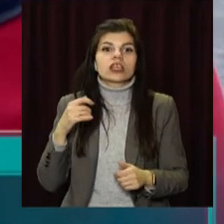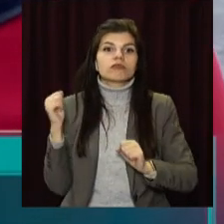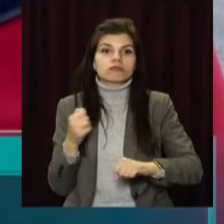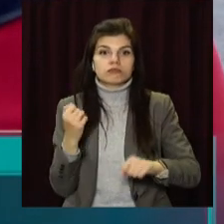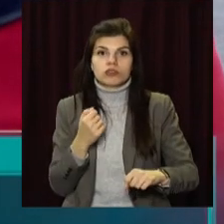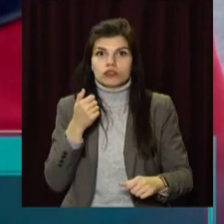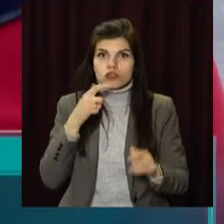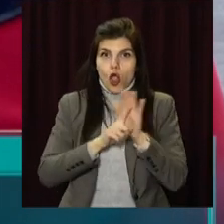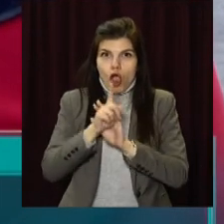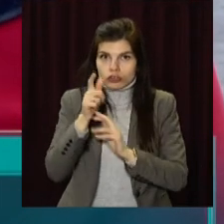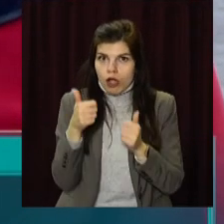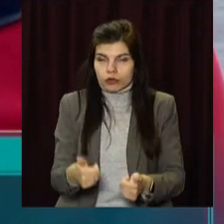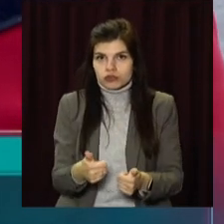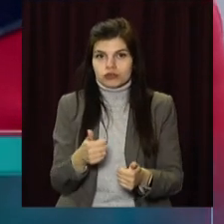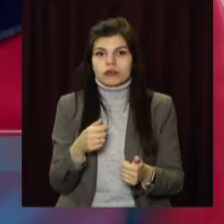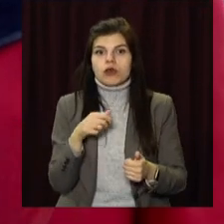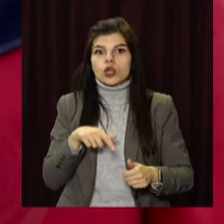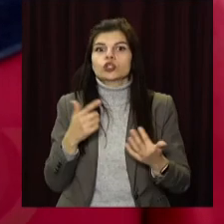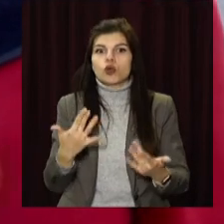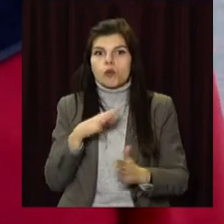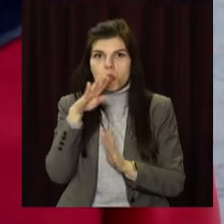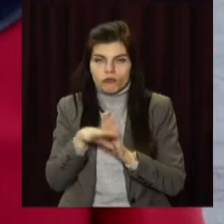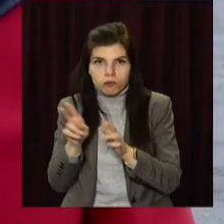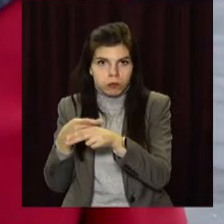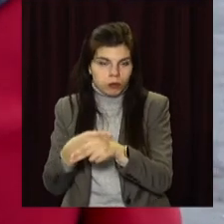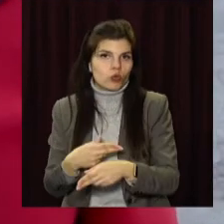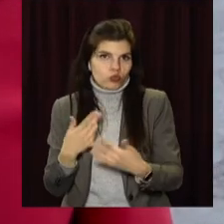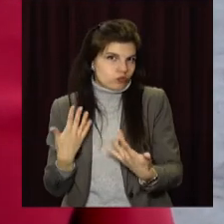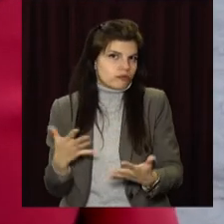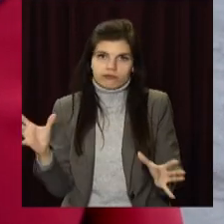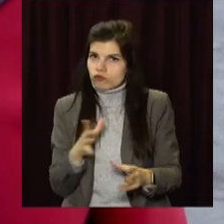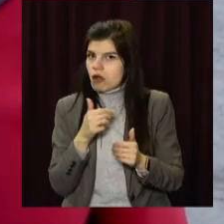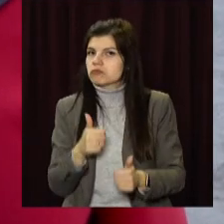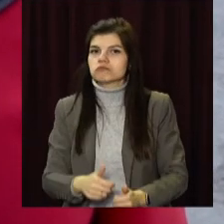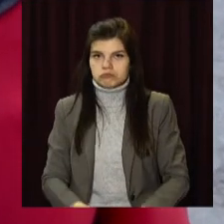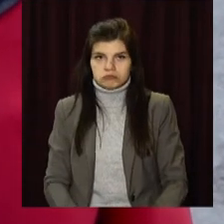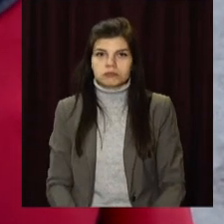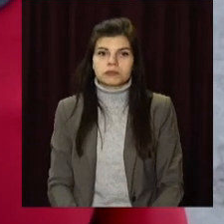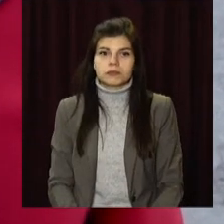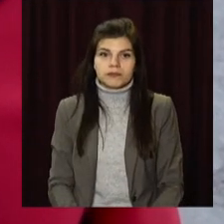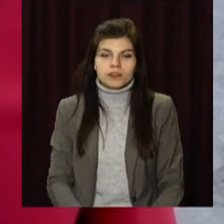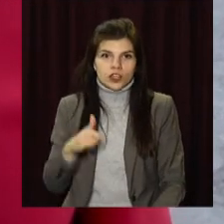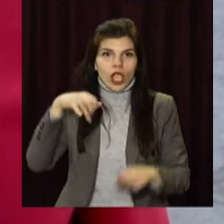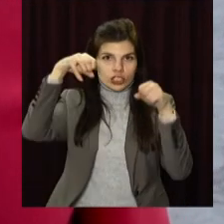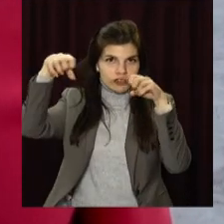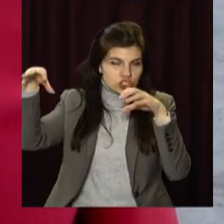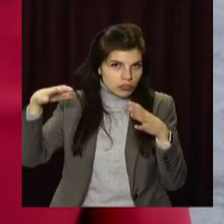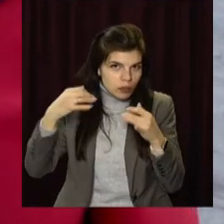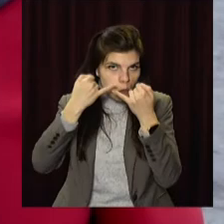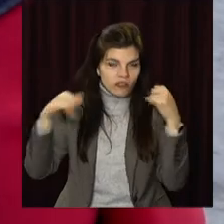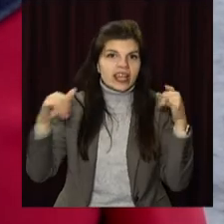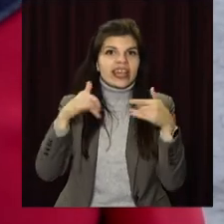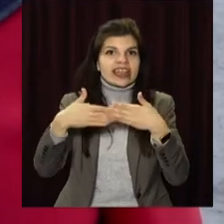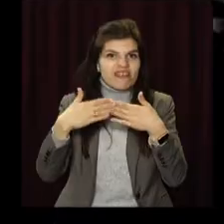вот убирать начали. И здесь сколько подвалы поделали. Все хорошо. І освещення ж в підвалах, і